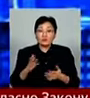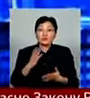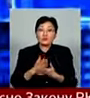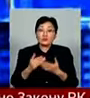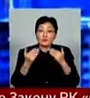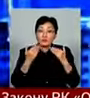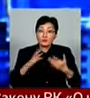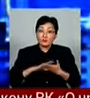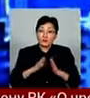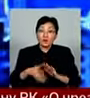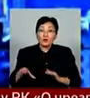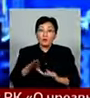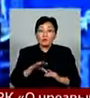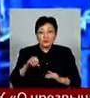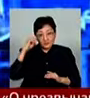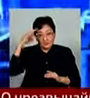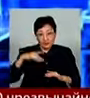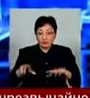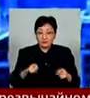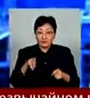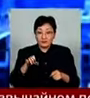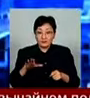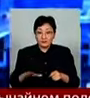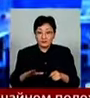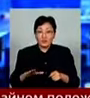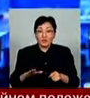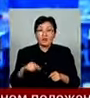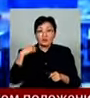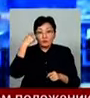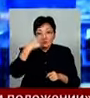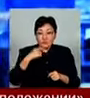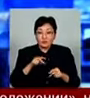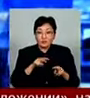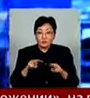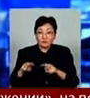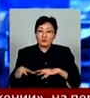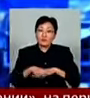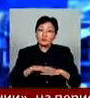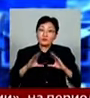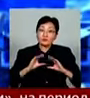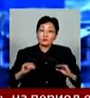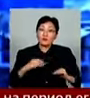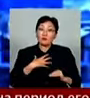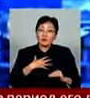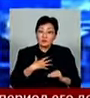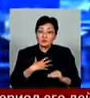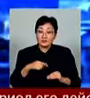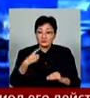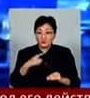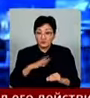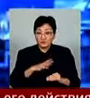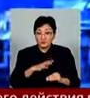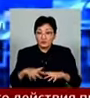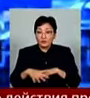жатқан соңғы жағдайлардың барлығын ел президенті Қасым Жомарт Тоқаев жеке бақылауына алып, жұрттың тыныштығы маңызды екенін тілге тиек